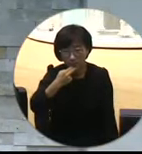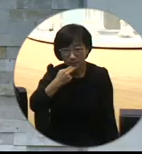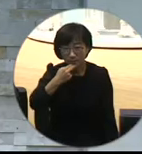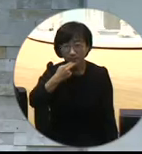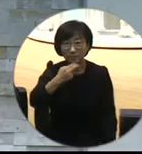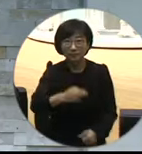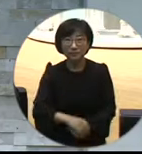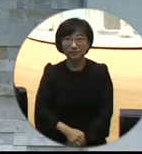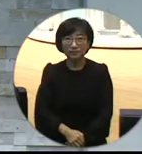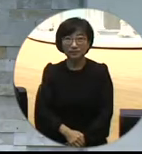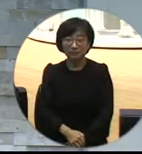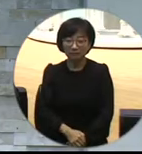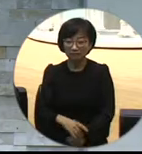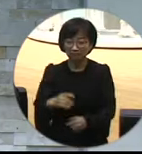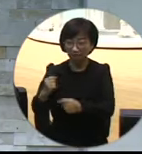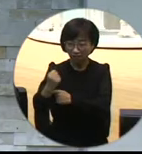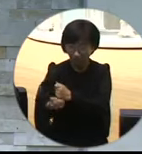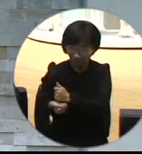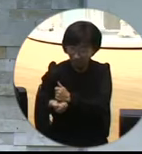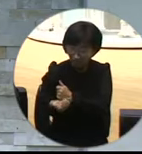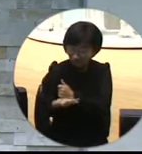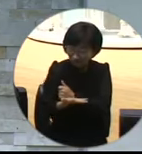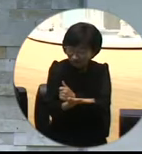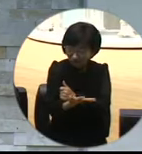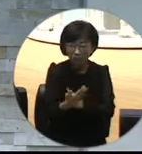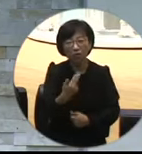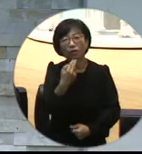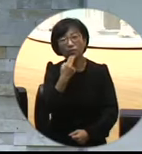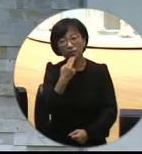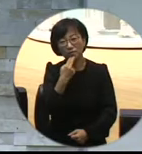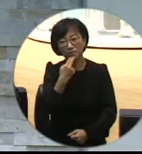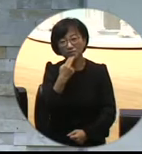매력을 주지 못하기 때문에 교회가